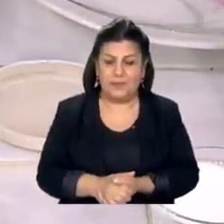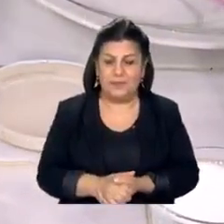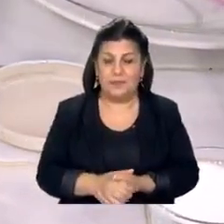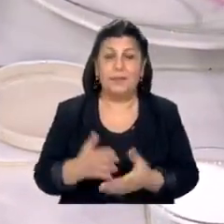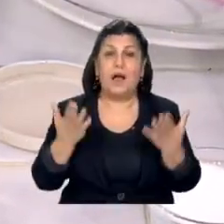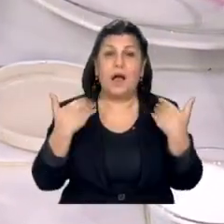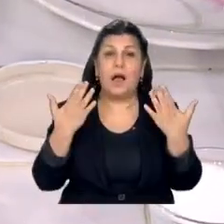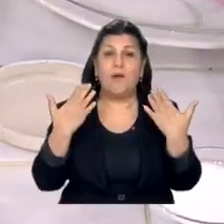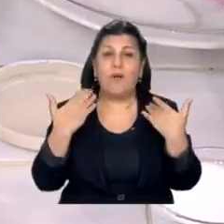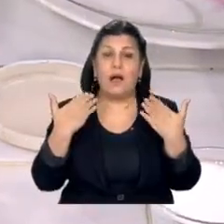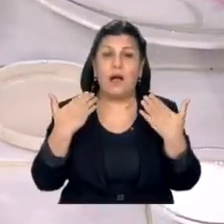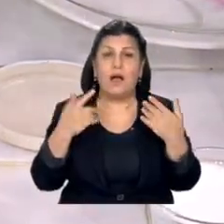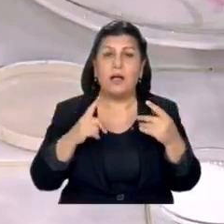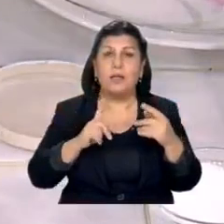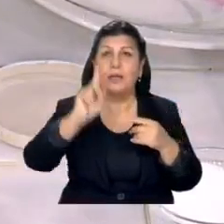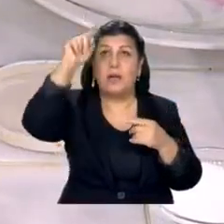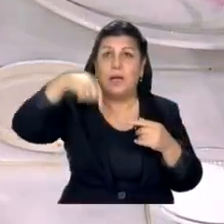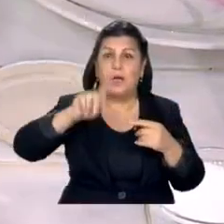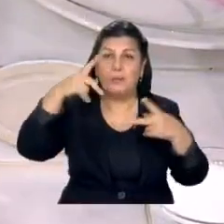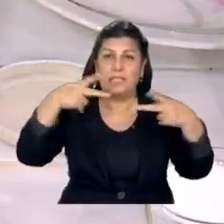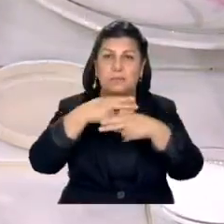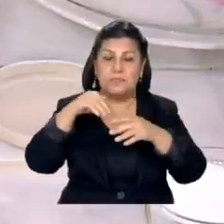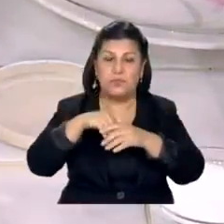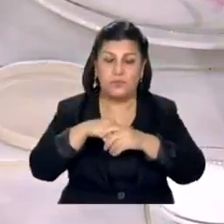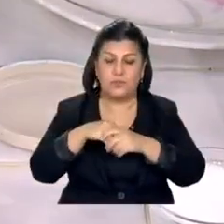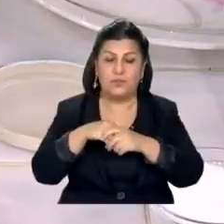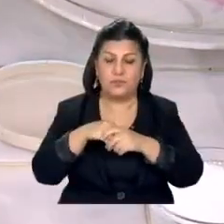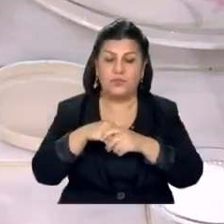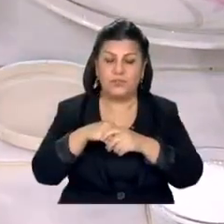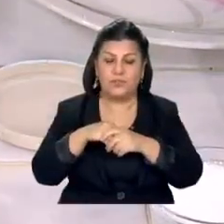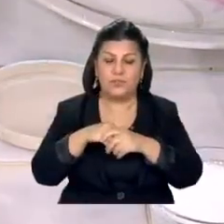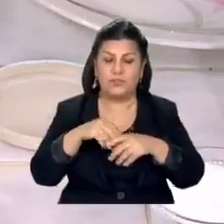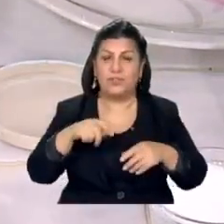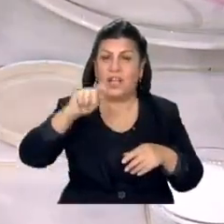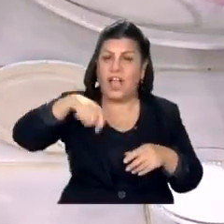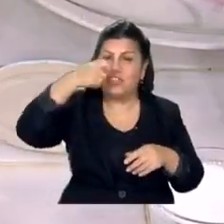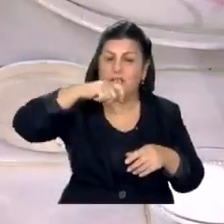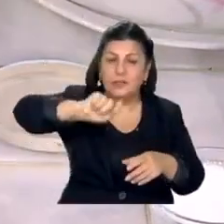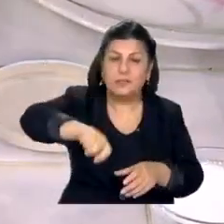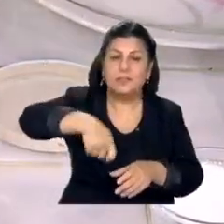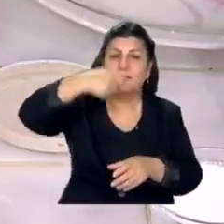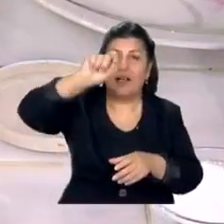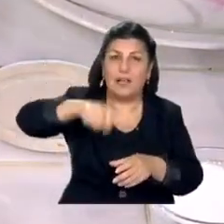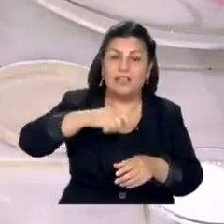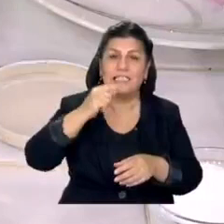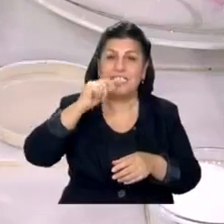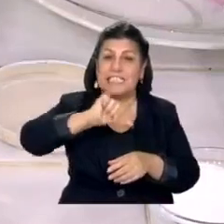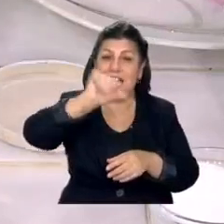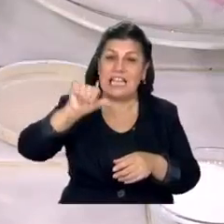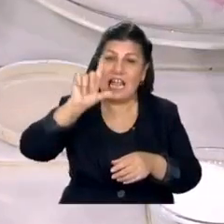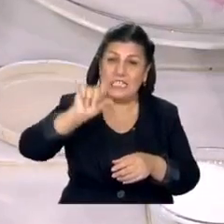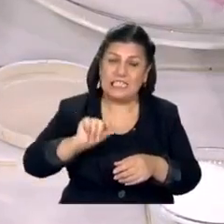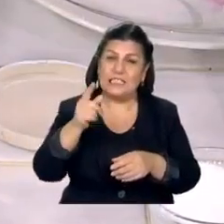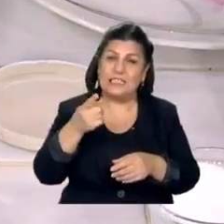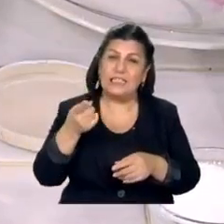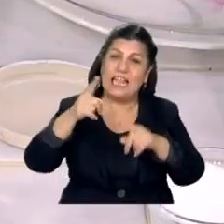koyuyoruz havayla temasını kesiyorum altın kesesi Hikaye Böyle saklayabiliriz kaşık kaşık içinden tüketebiliriz zeytinyağı azaldıysa Eğer ilave